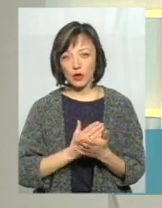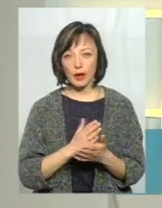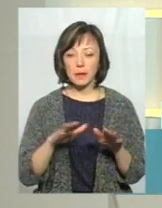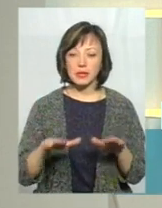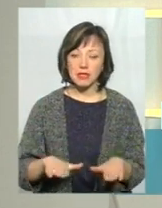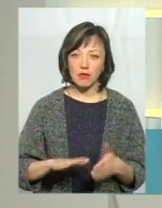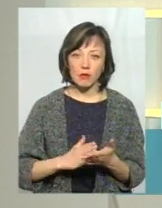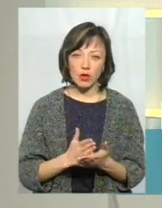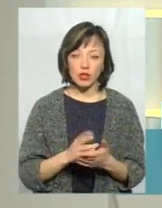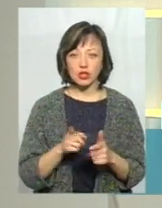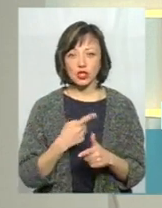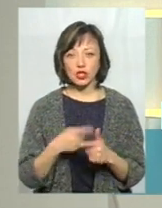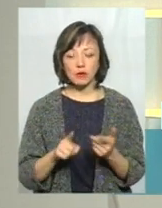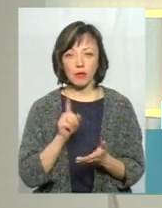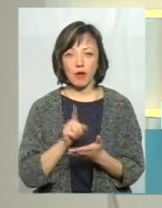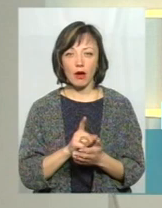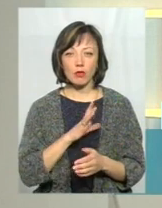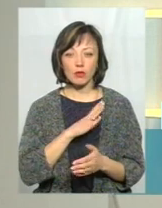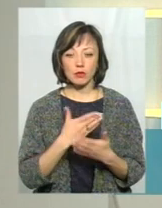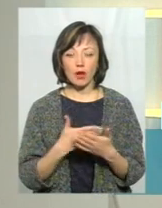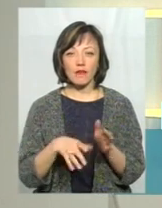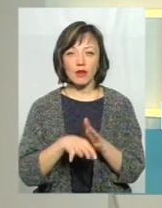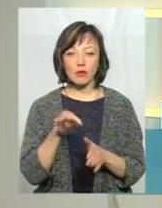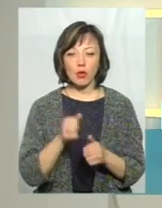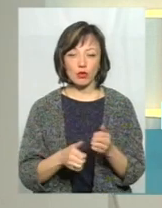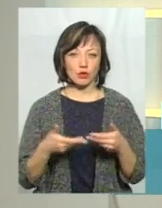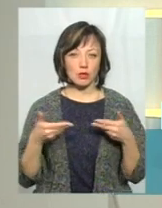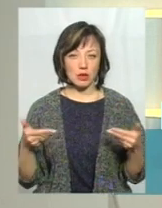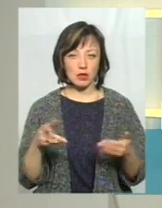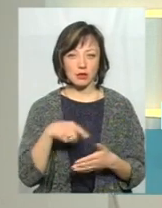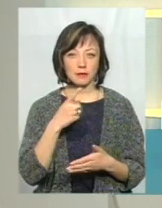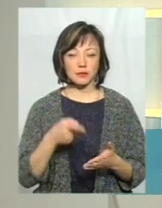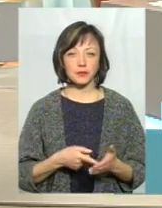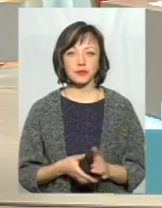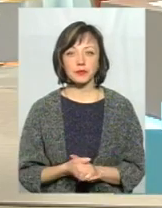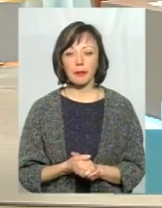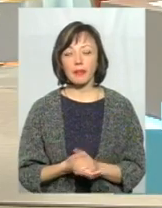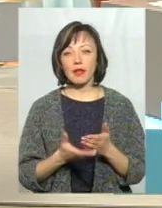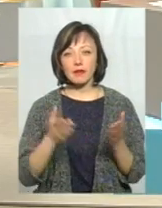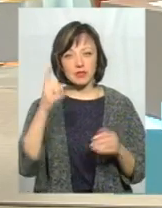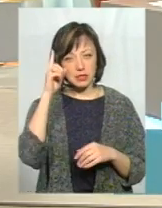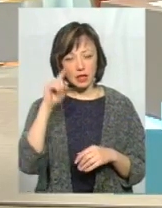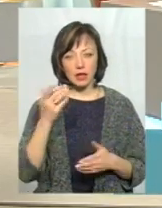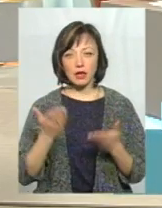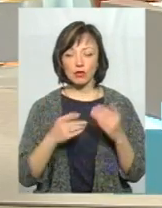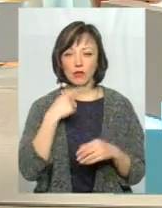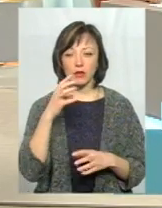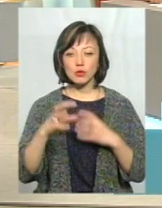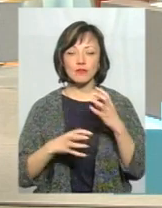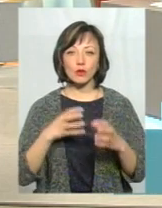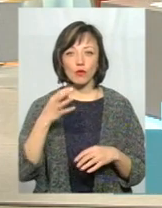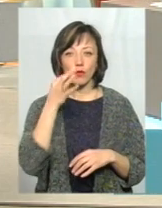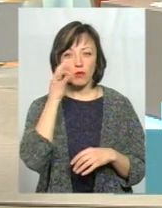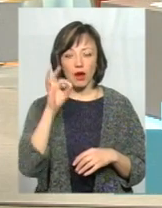місцева політика, чи це має бути там вибір кожного з нас? Ви знаєте, якщо говорити про світову практику,